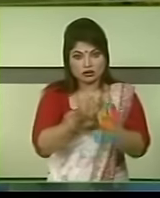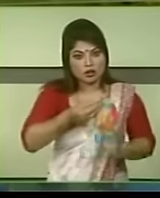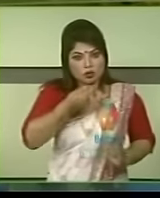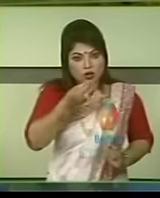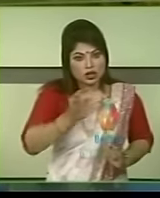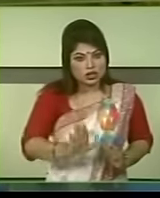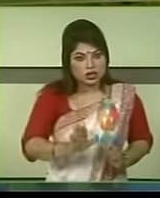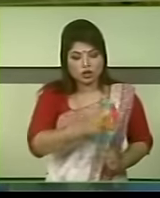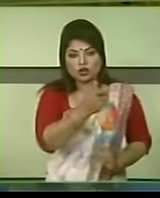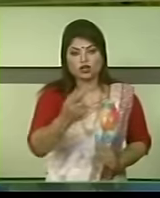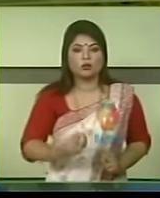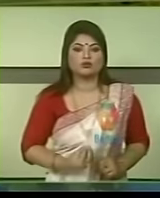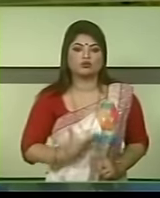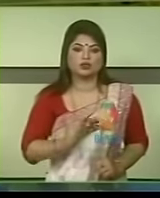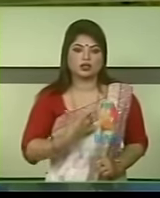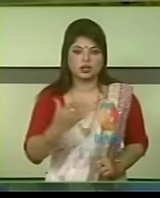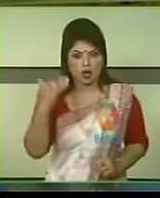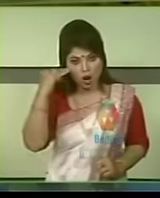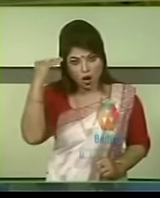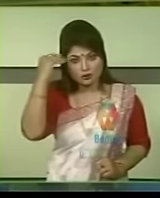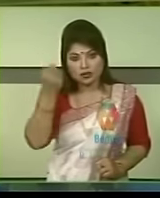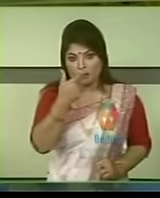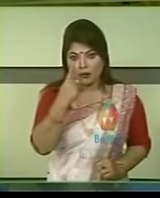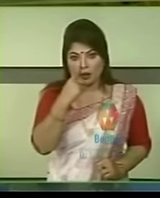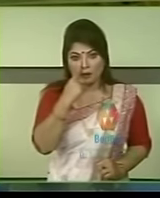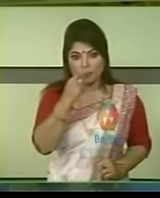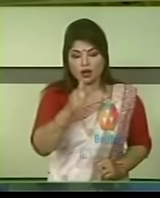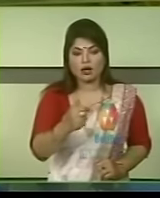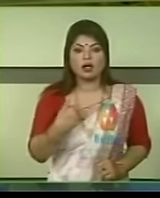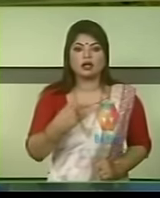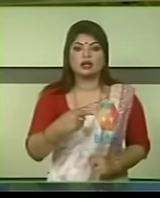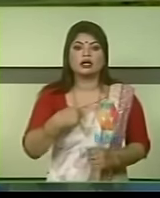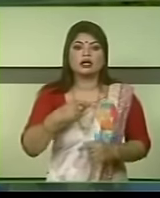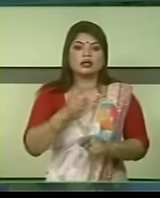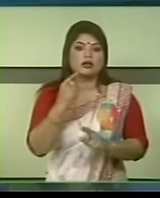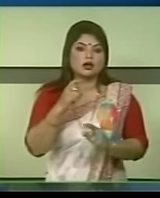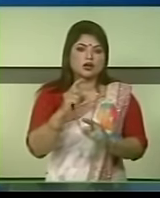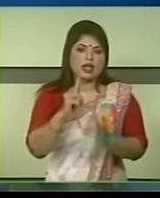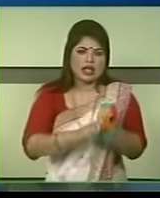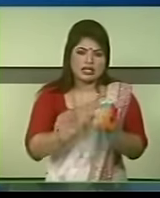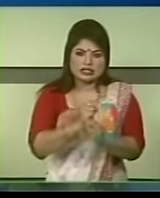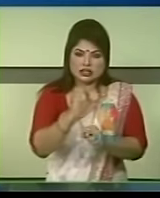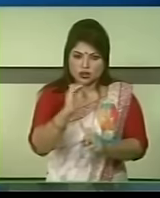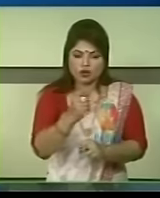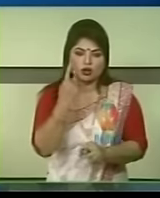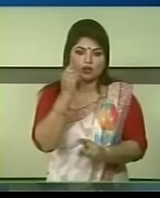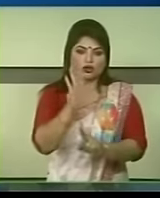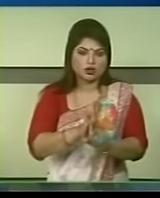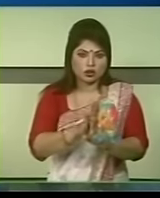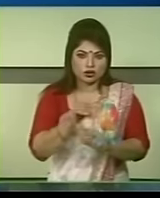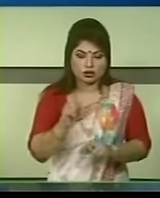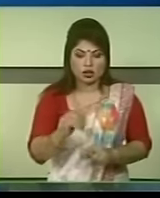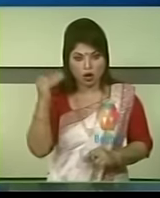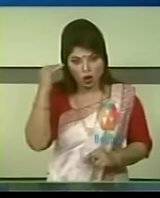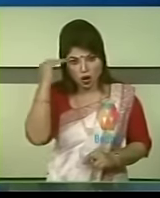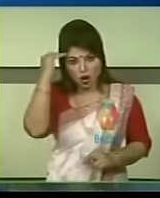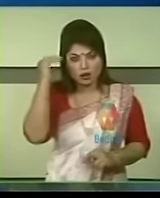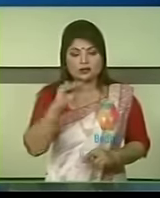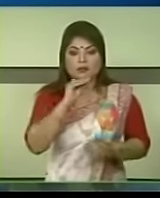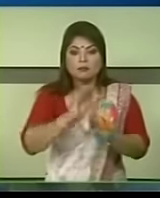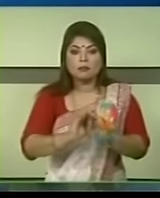তাকে স্বাগত জানিয়েছেন অটিস্টিক শিশুদের অভিভাবক সহ এ সেবায় নিয়োজিতরা। তারা মনে করেন অটিস্টিক শিশুদের